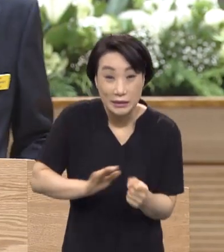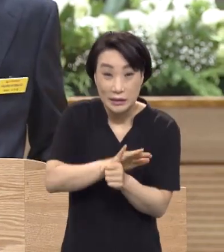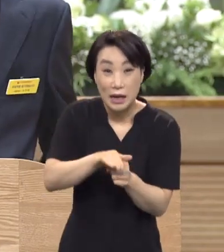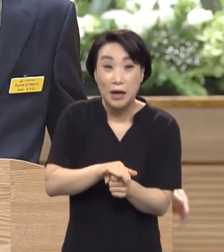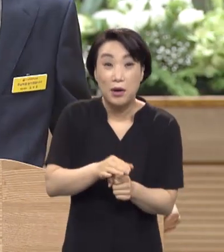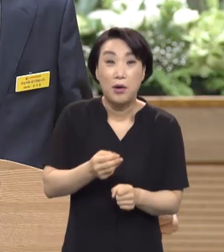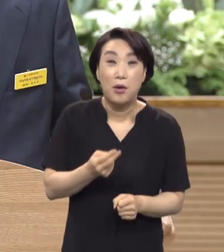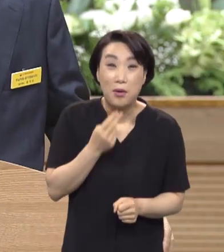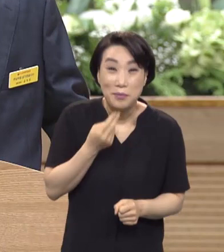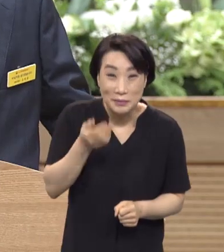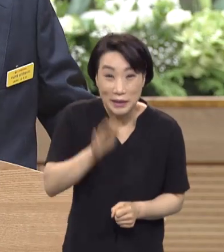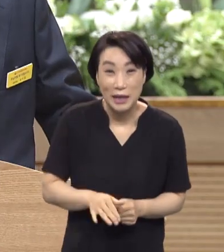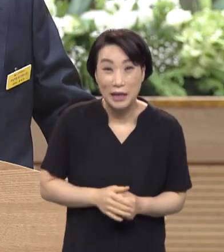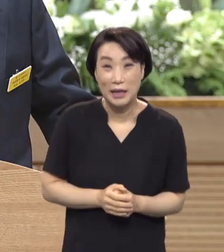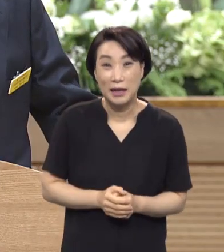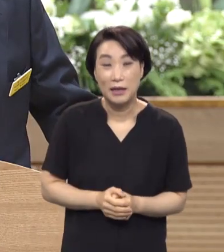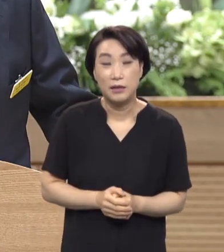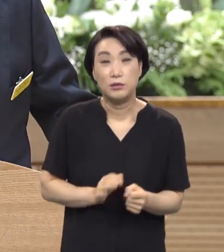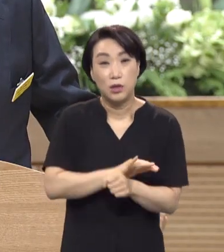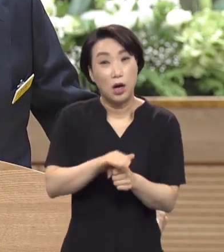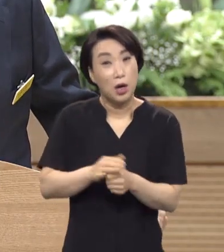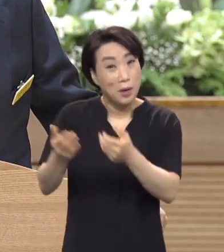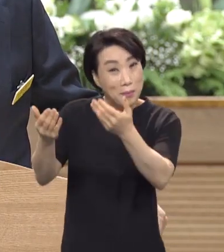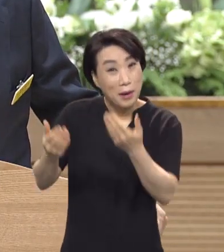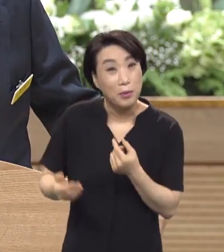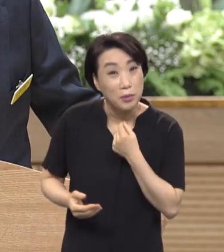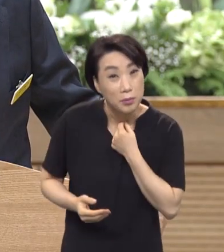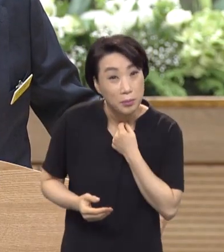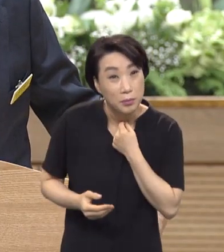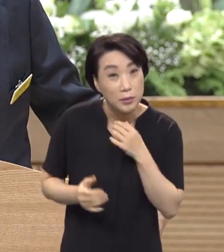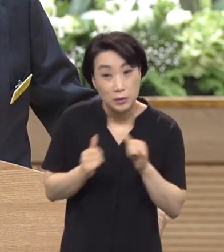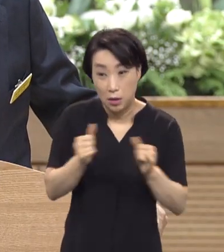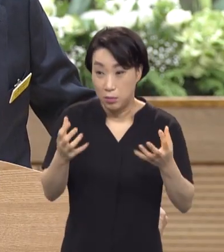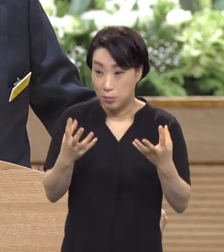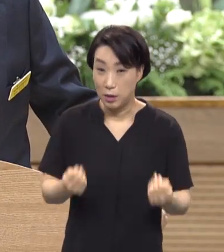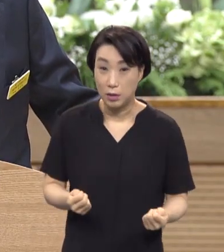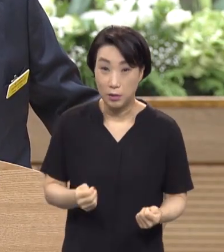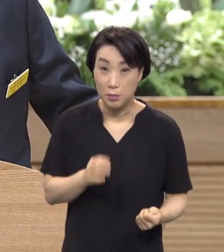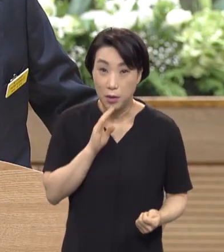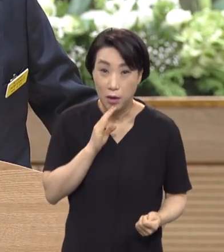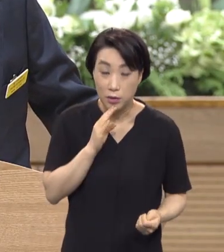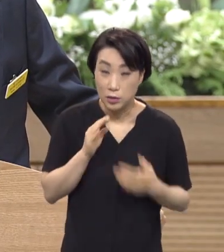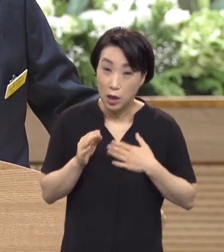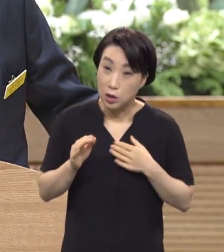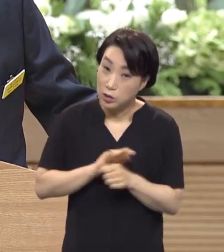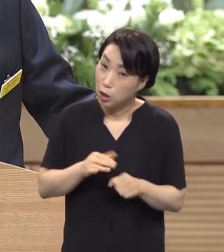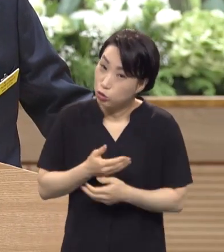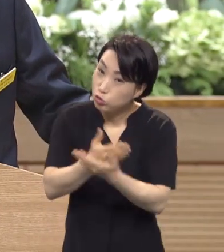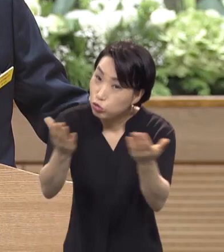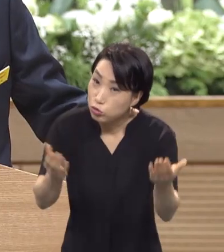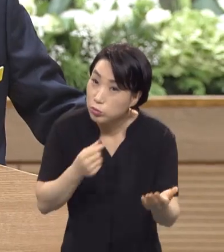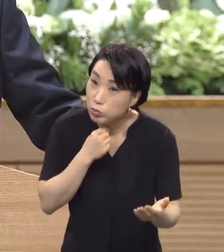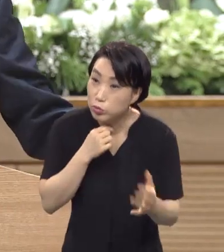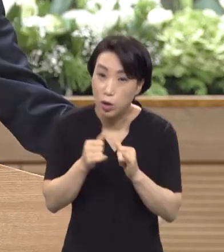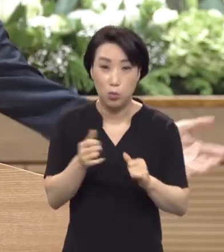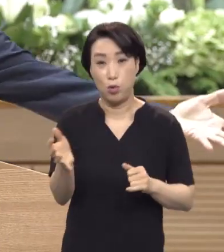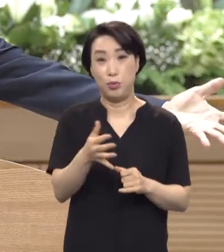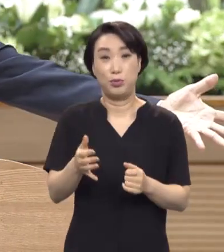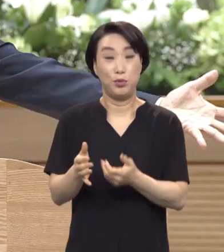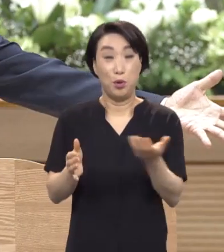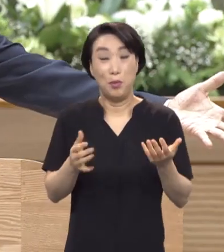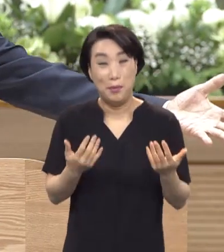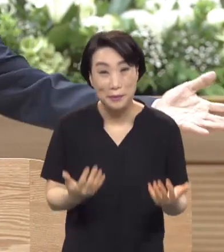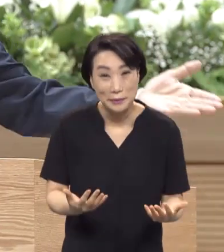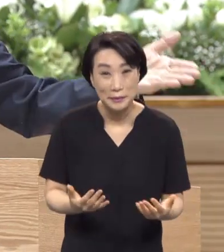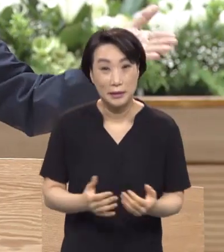사랑이 없는데 사랑을 받으려는 사람은 많은데 하려는 사람은 없어. 자,